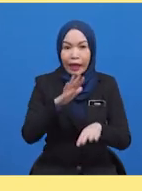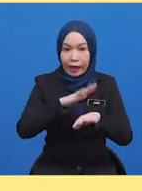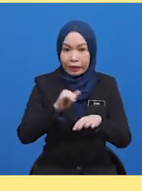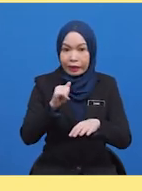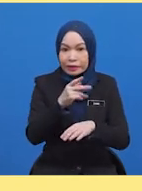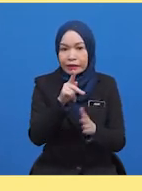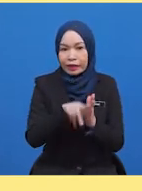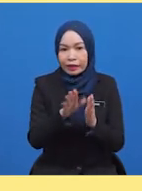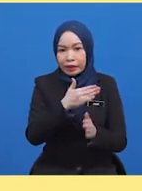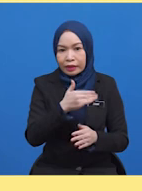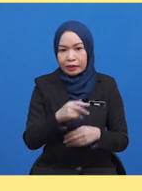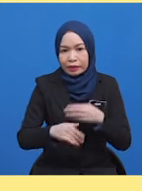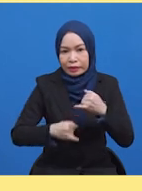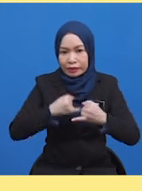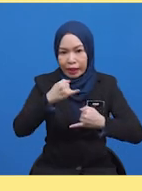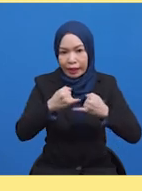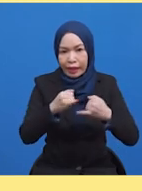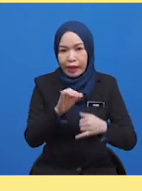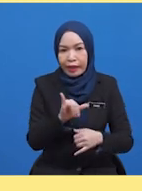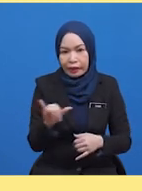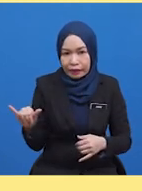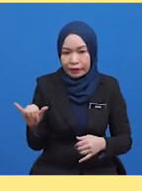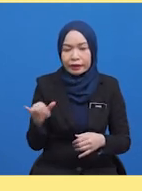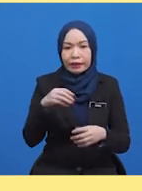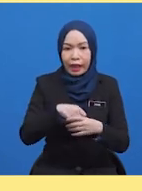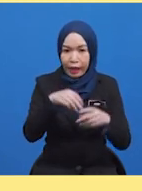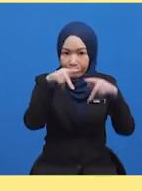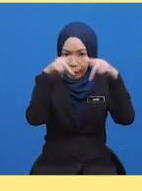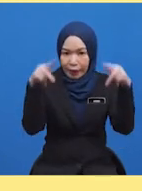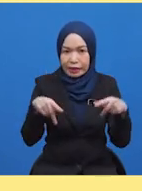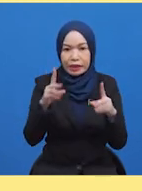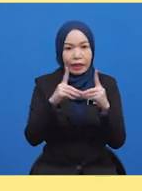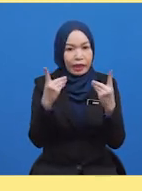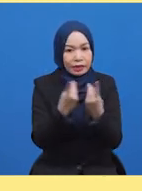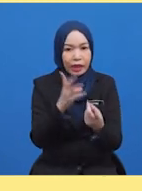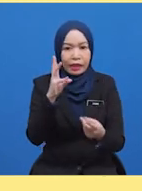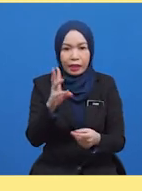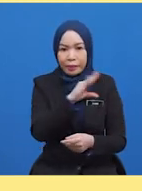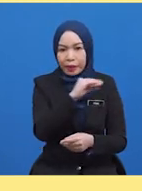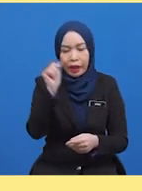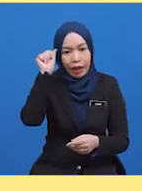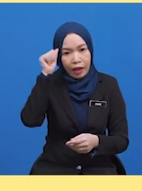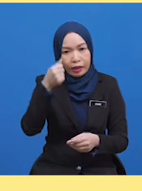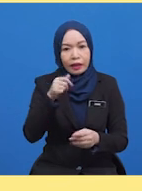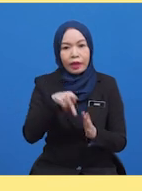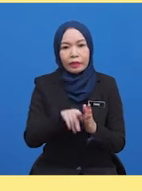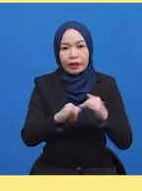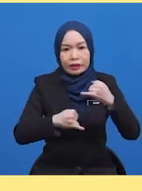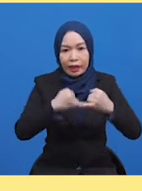Cemerlang beruntung dalam peperiksaan darjah 6 yang dianggap kejayaan